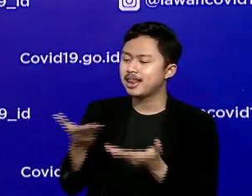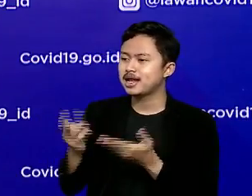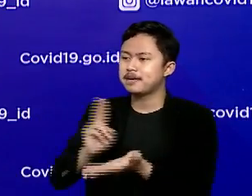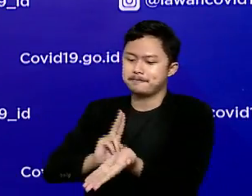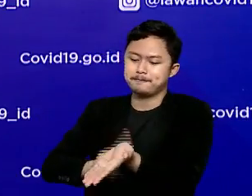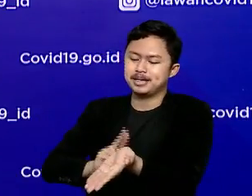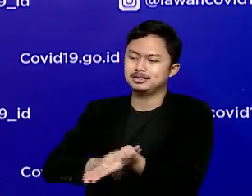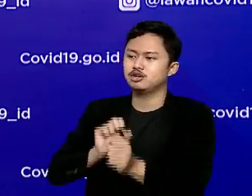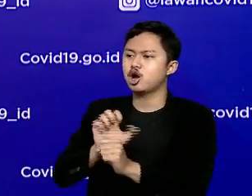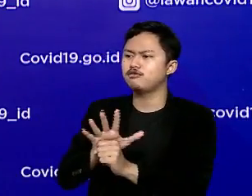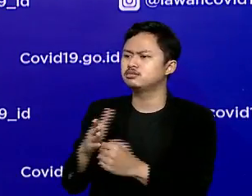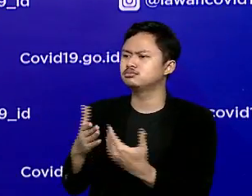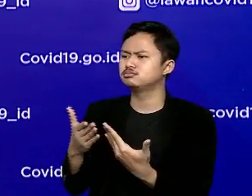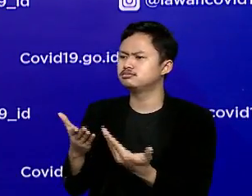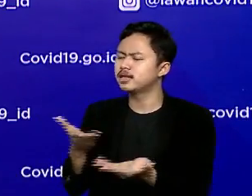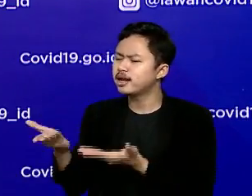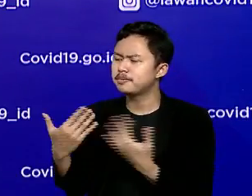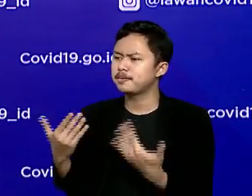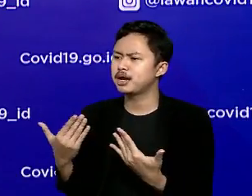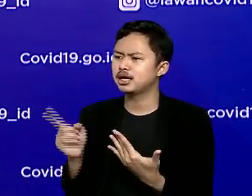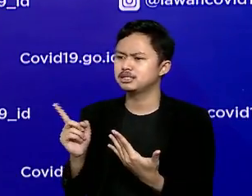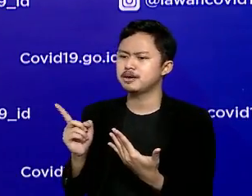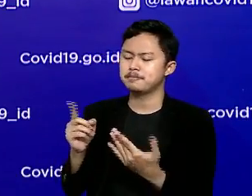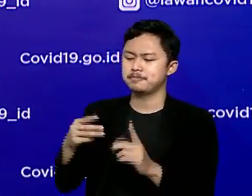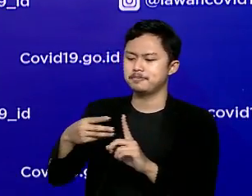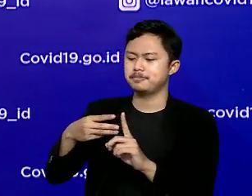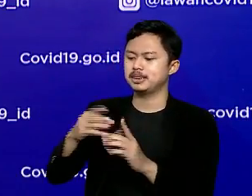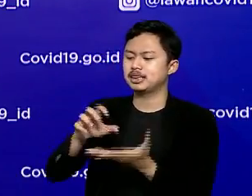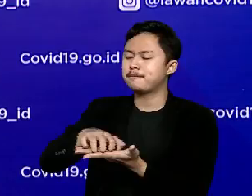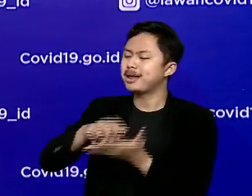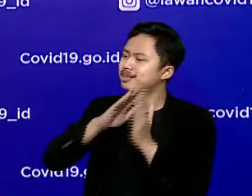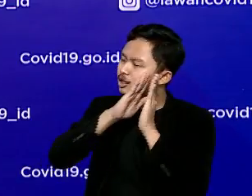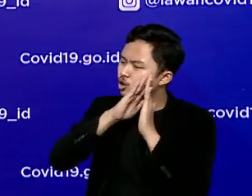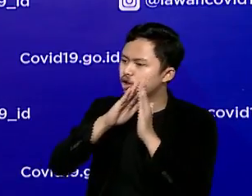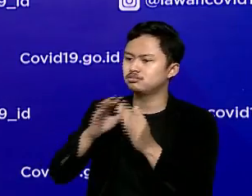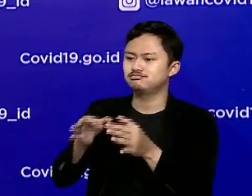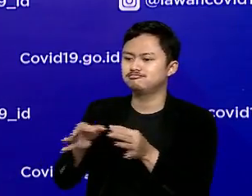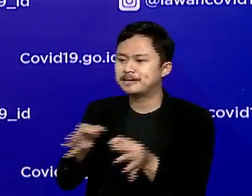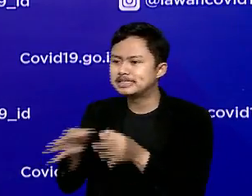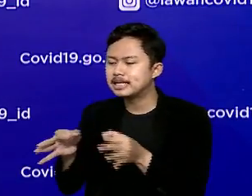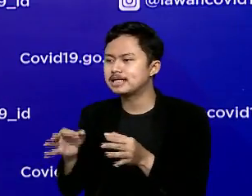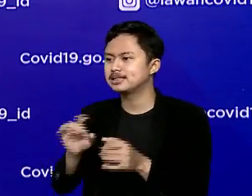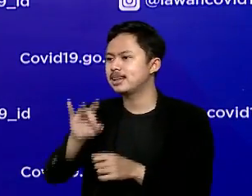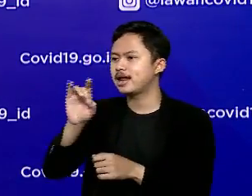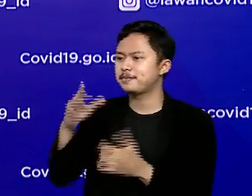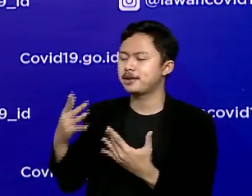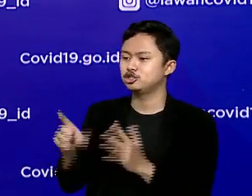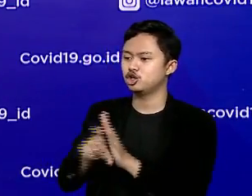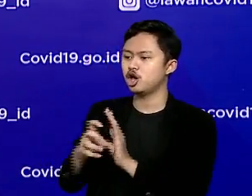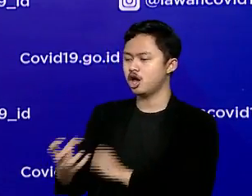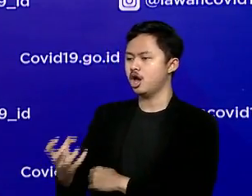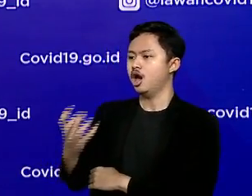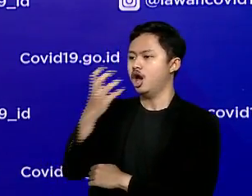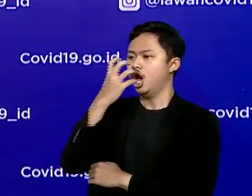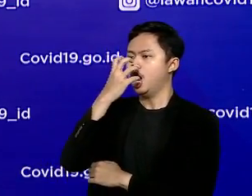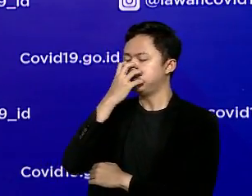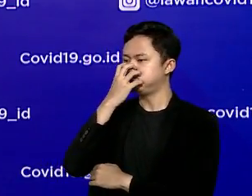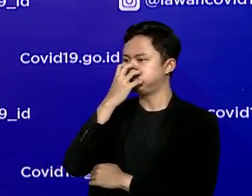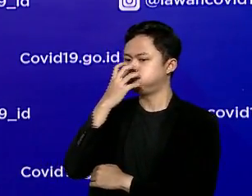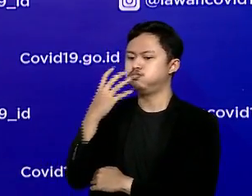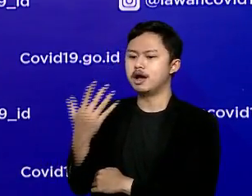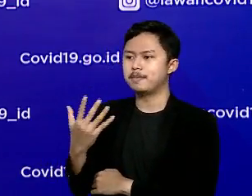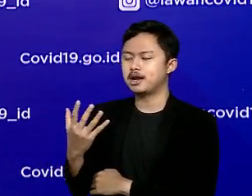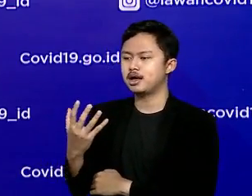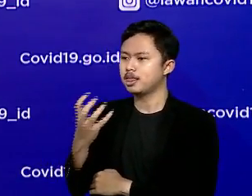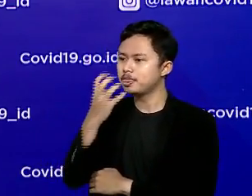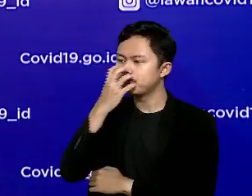pasien COVID-19, termasuk kapasitas bed dan perlengkapan lainnya, seperti tabung oksigen? Bagaimana pula